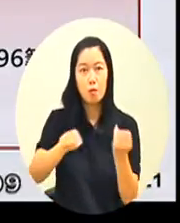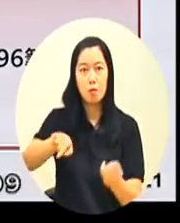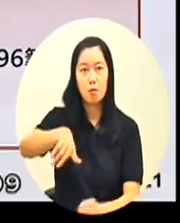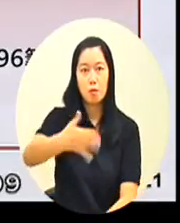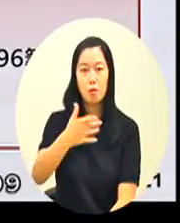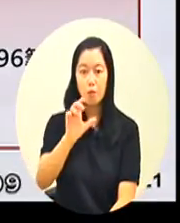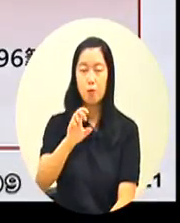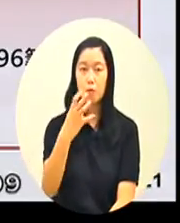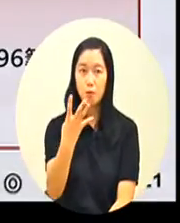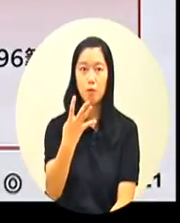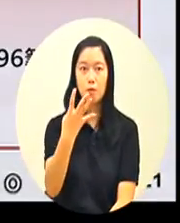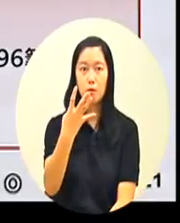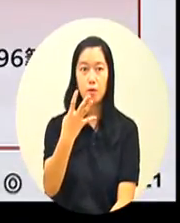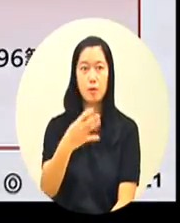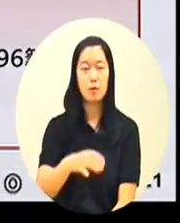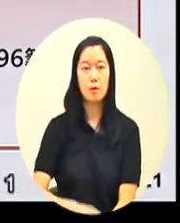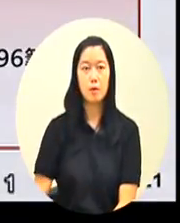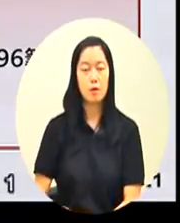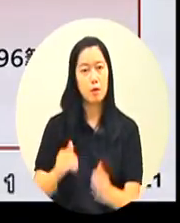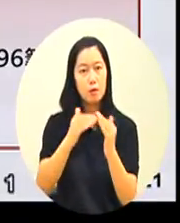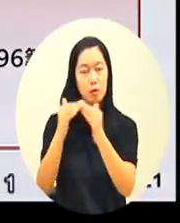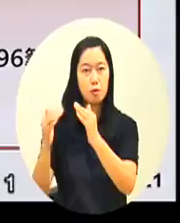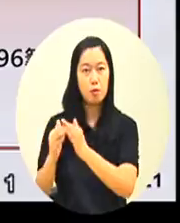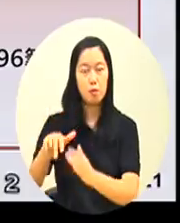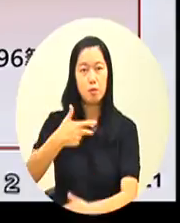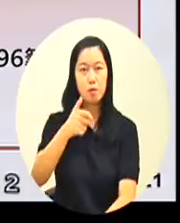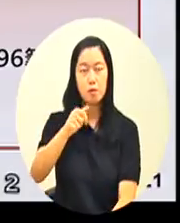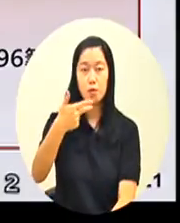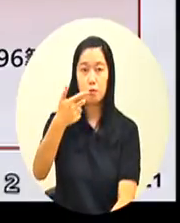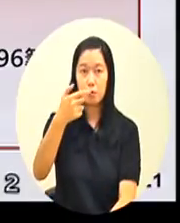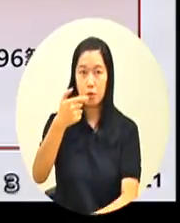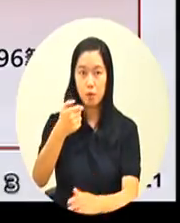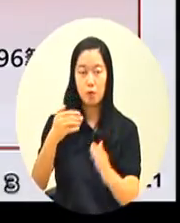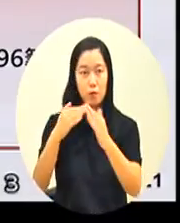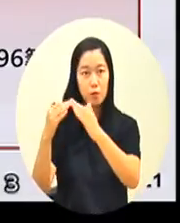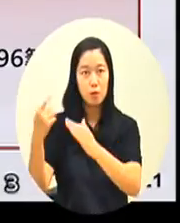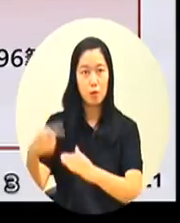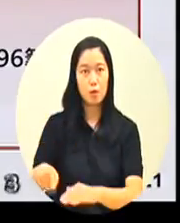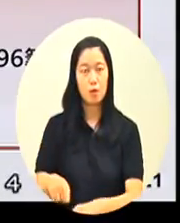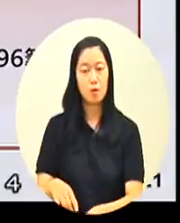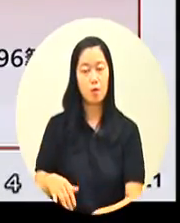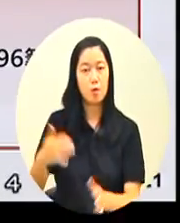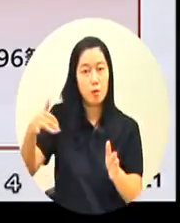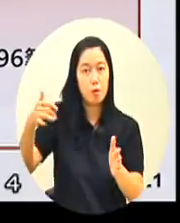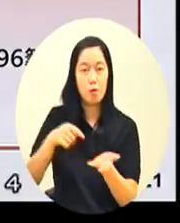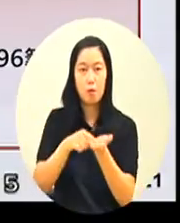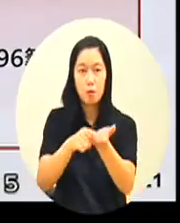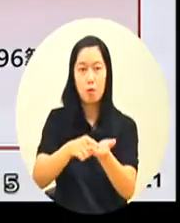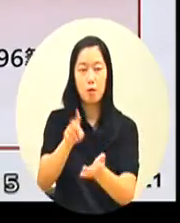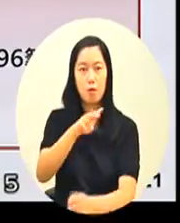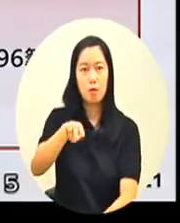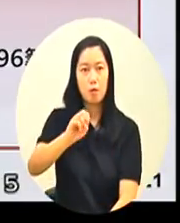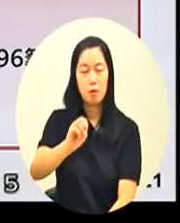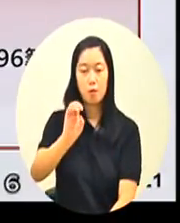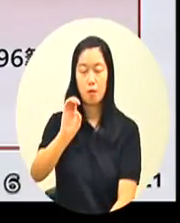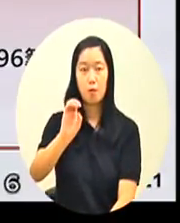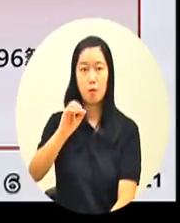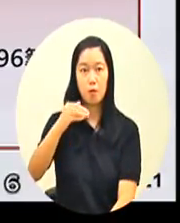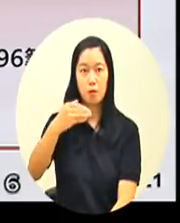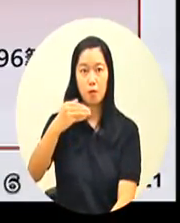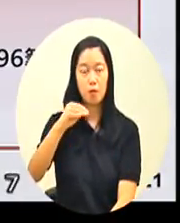就有700多户，土地有1096笔，还没有申购的有2095户，